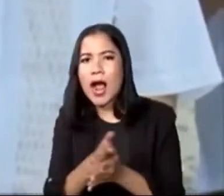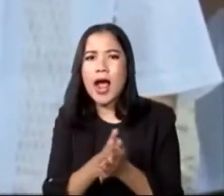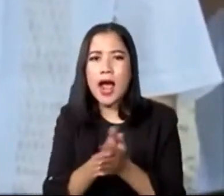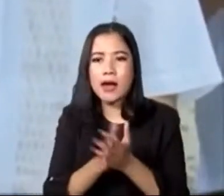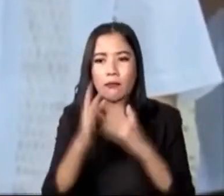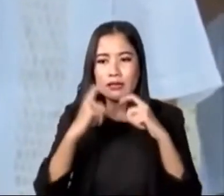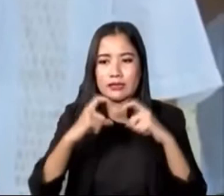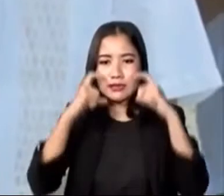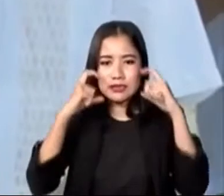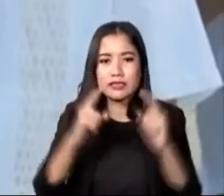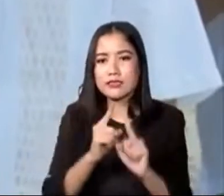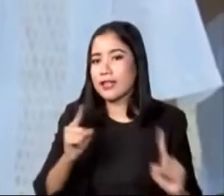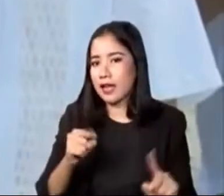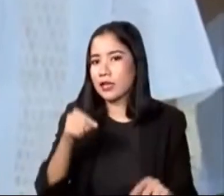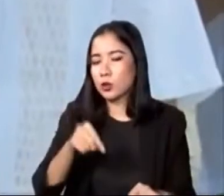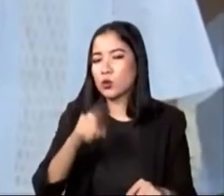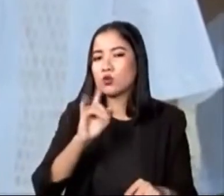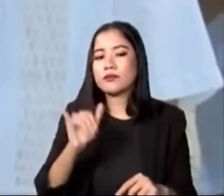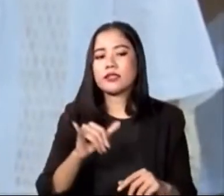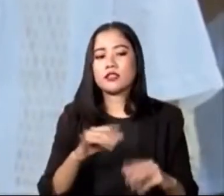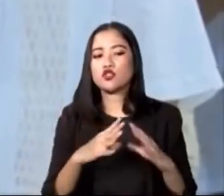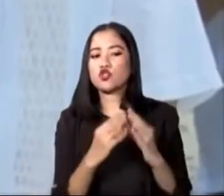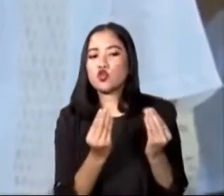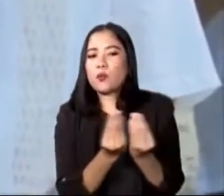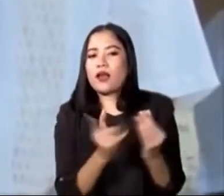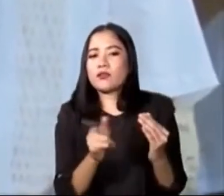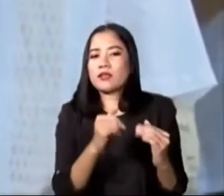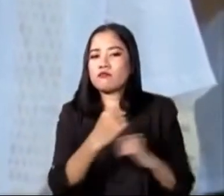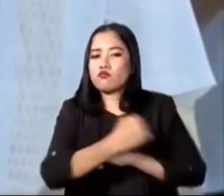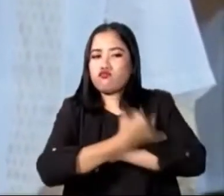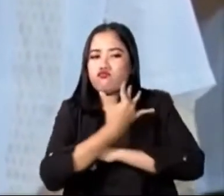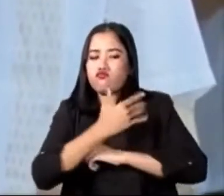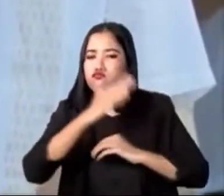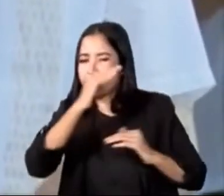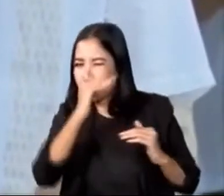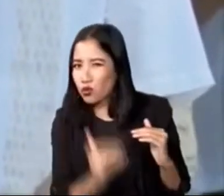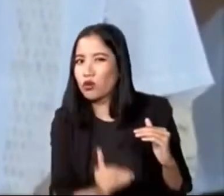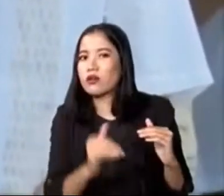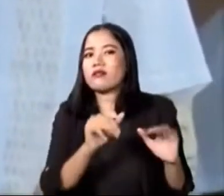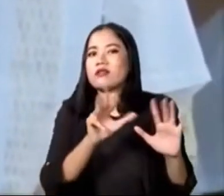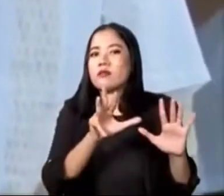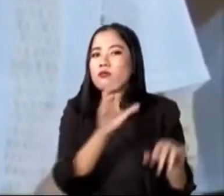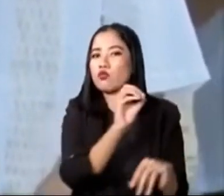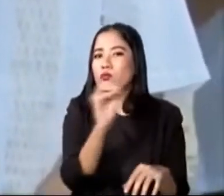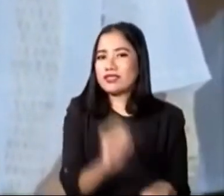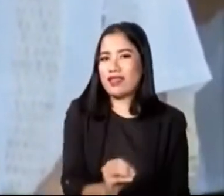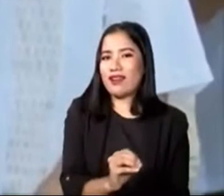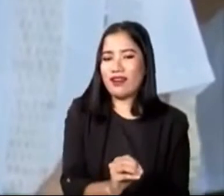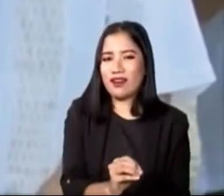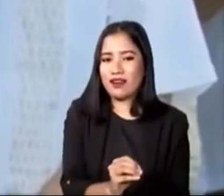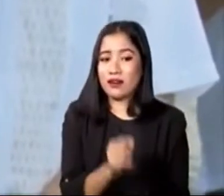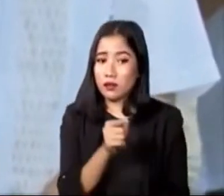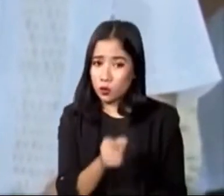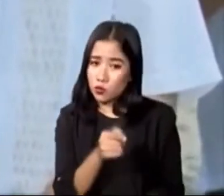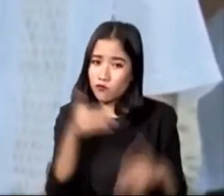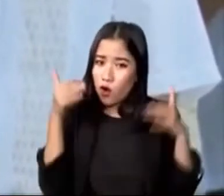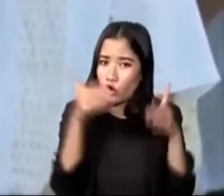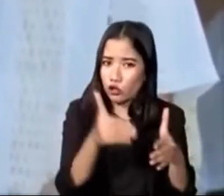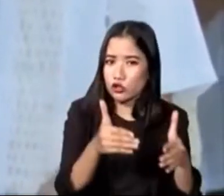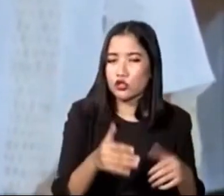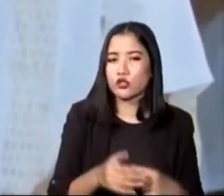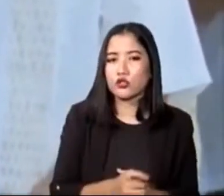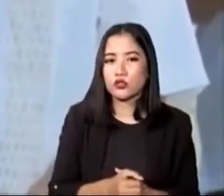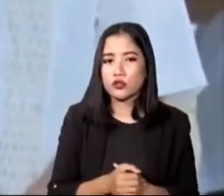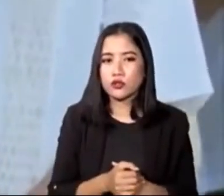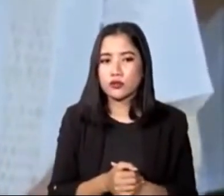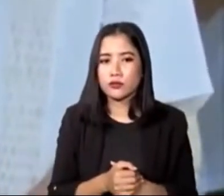masker, menjaga jarak, itu akan menurunkan penularan lebih dari 90%. Jadi itu yang perlu menjadi perhatian, sehingga